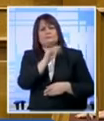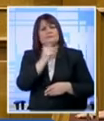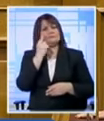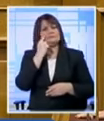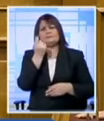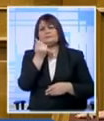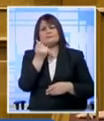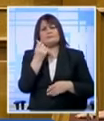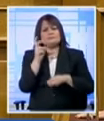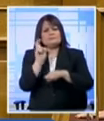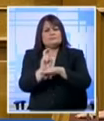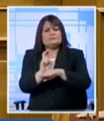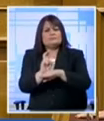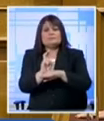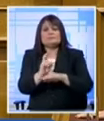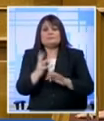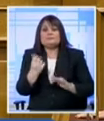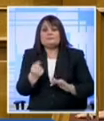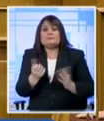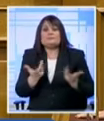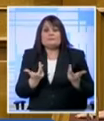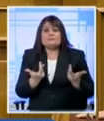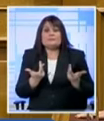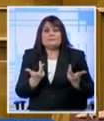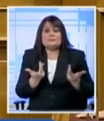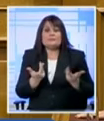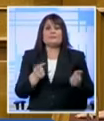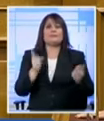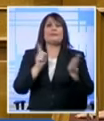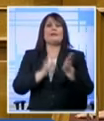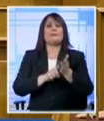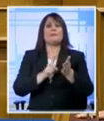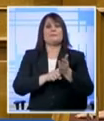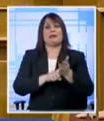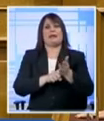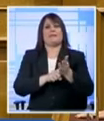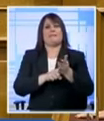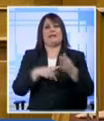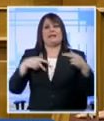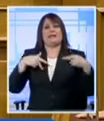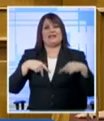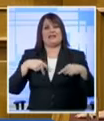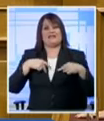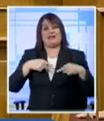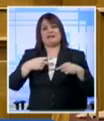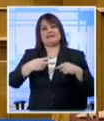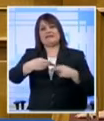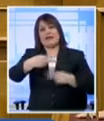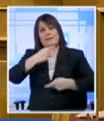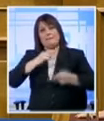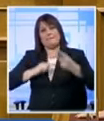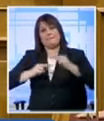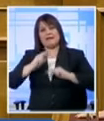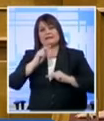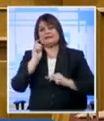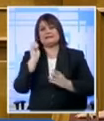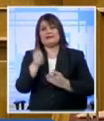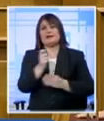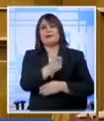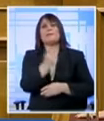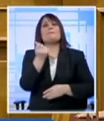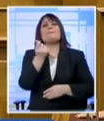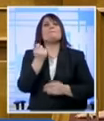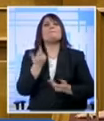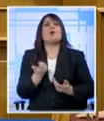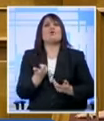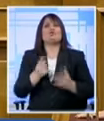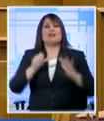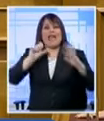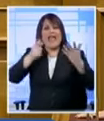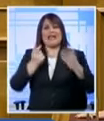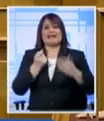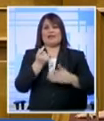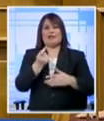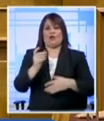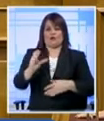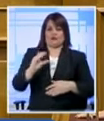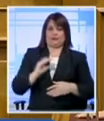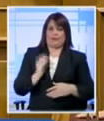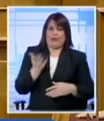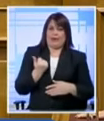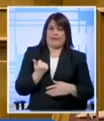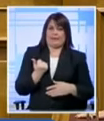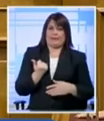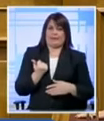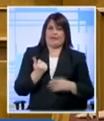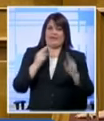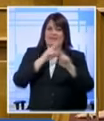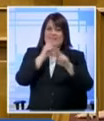Και καλείται να απαντήσει η ελληνική πολιτική ηγεσία πώς θα πληρώσει εάν δεν εκταμιευθούν τα χρήματα